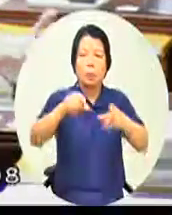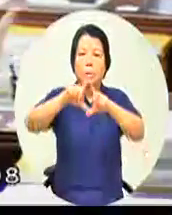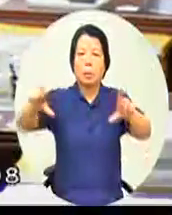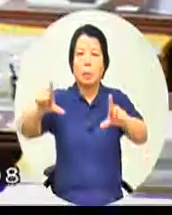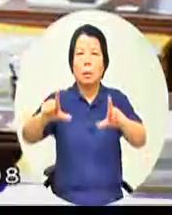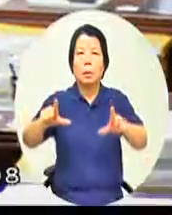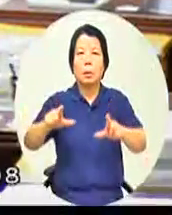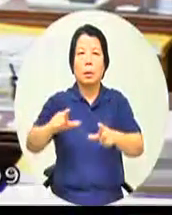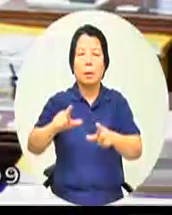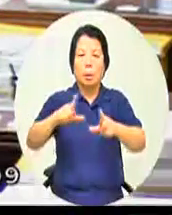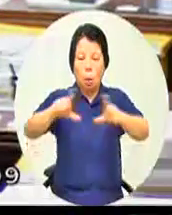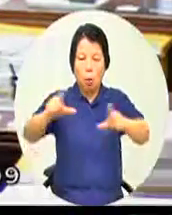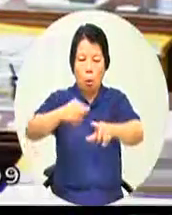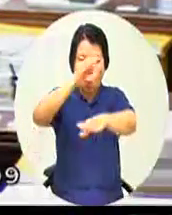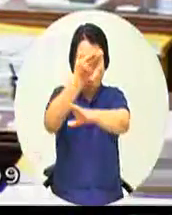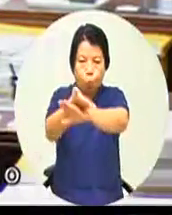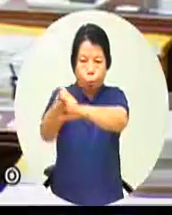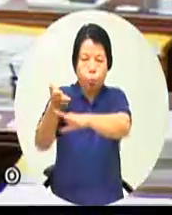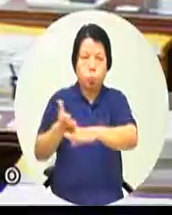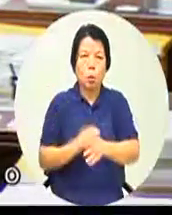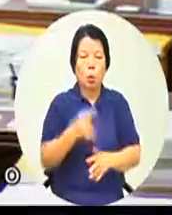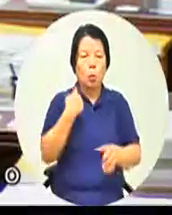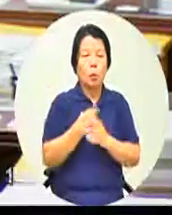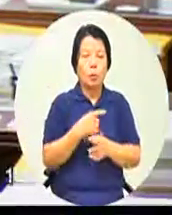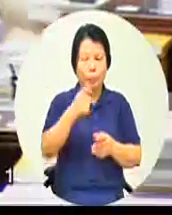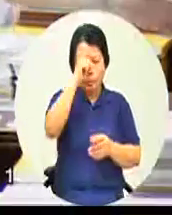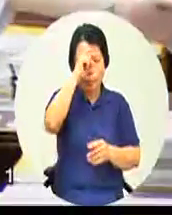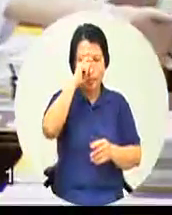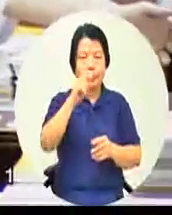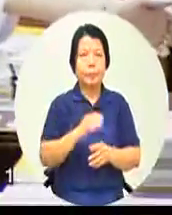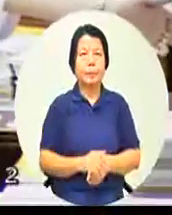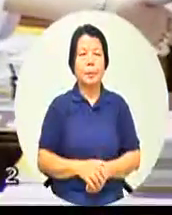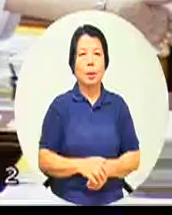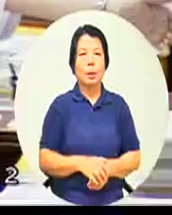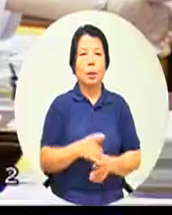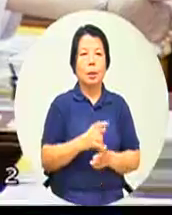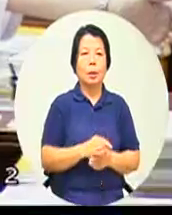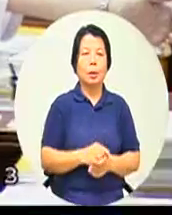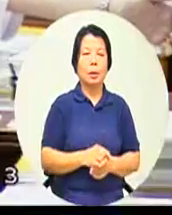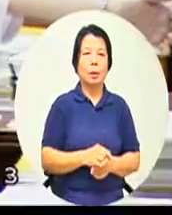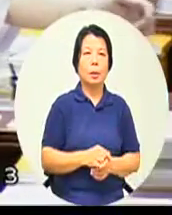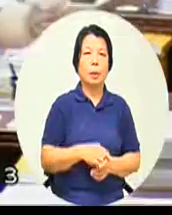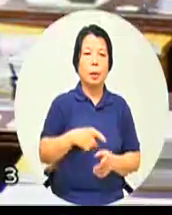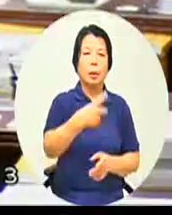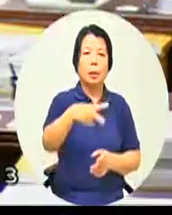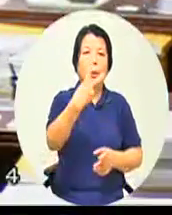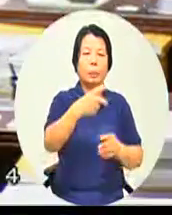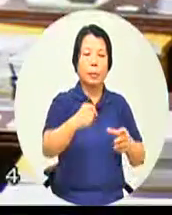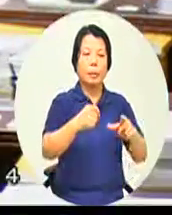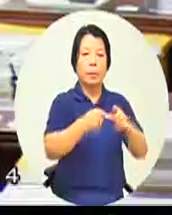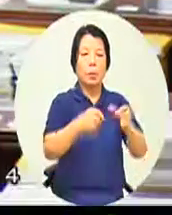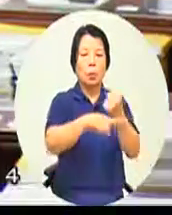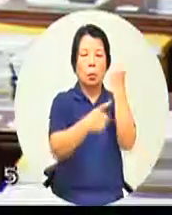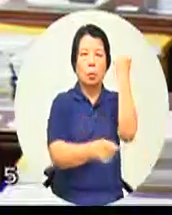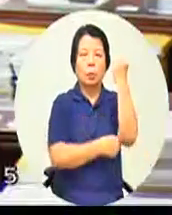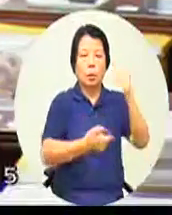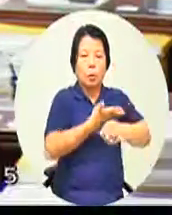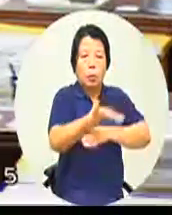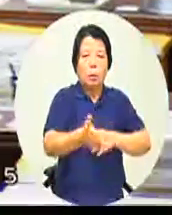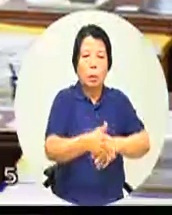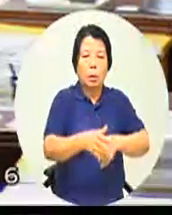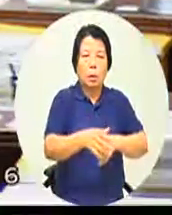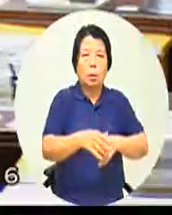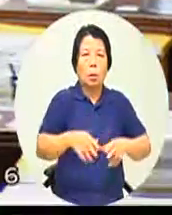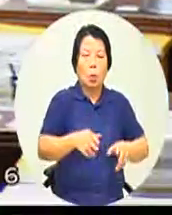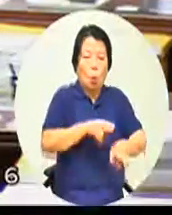静态，甚至我们有一个梦，希望将来可能有100-200公尺是可以复让火车复